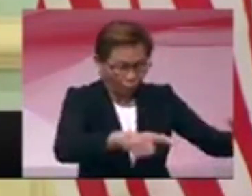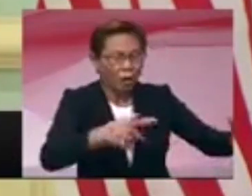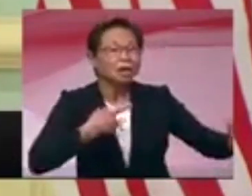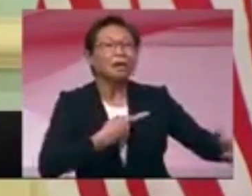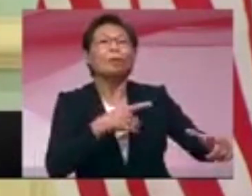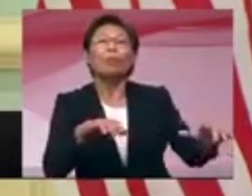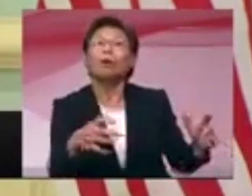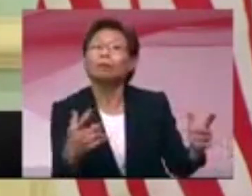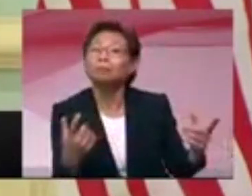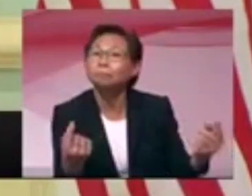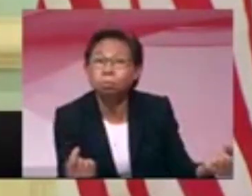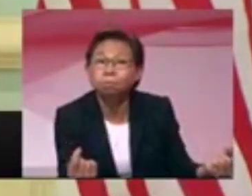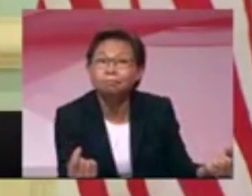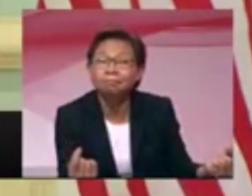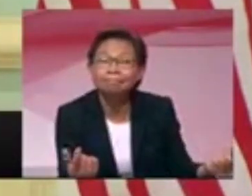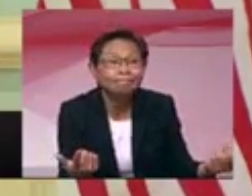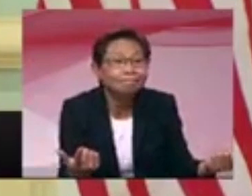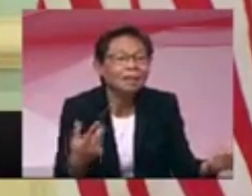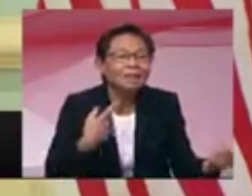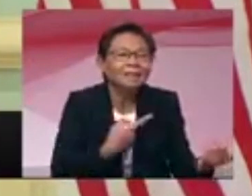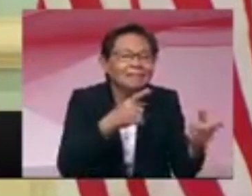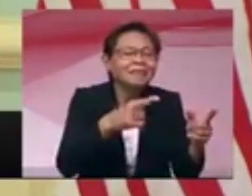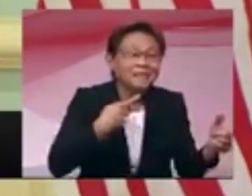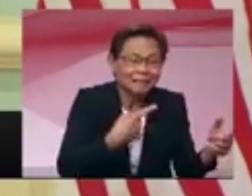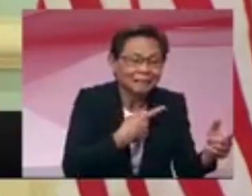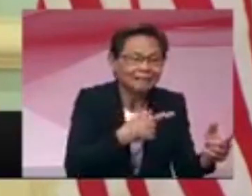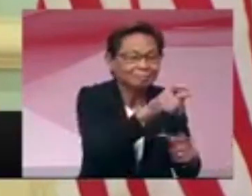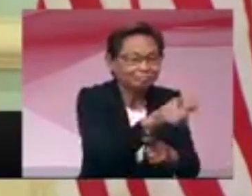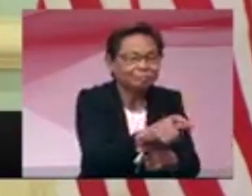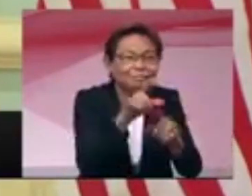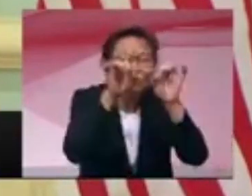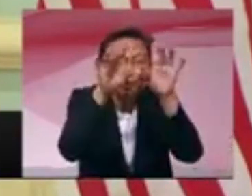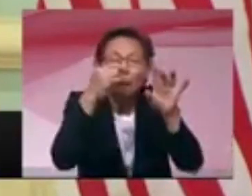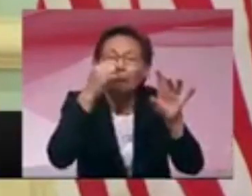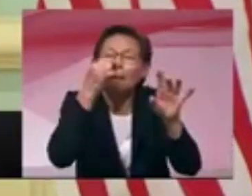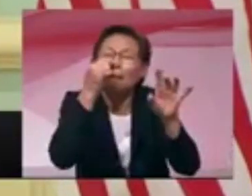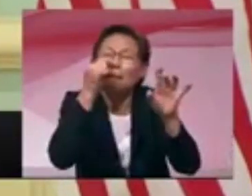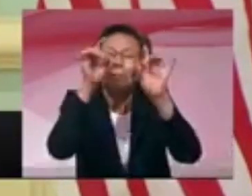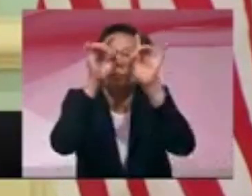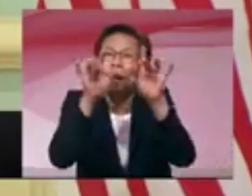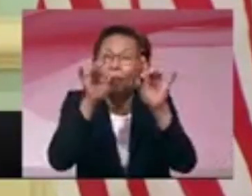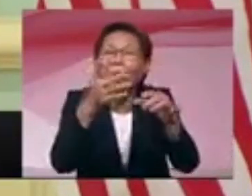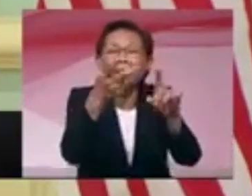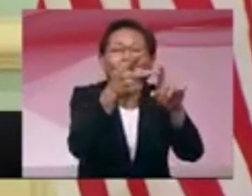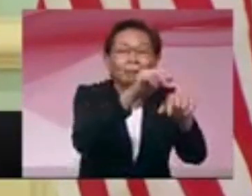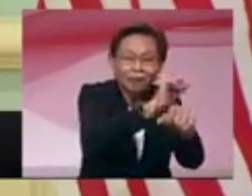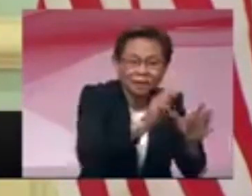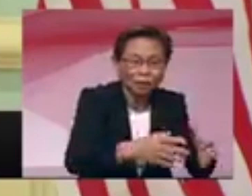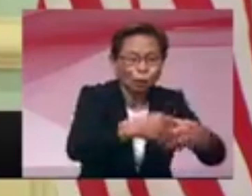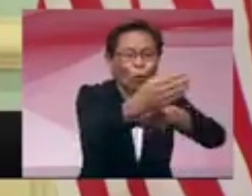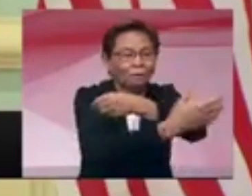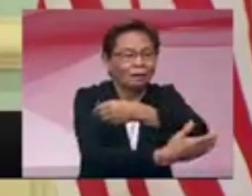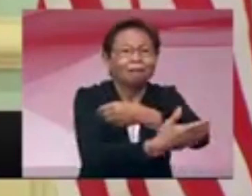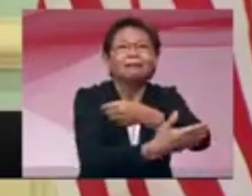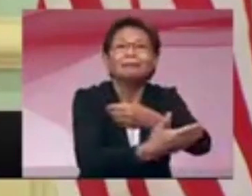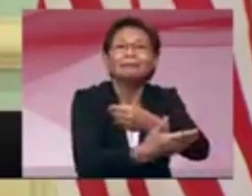adalah kita membuat saringan kepada warga asing, pekerja-pekerja asing ini. Kita buat